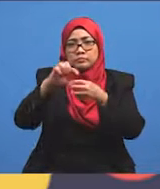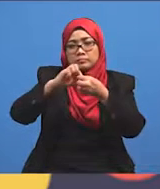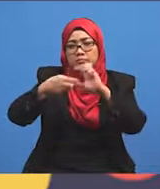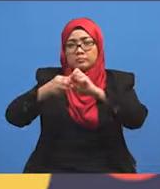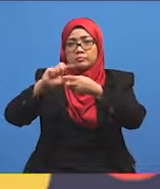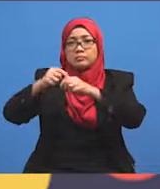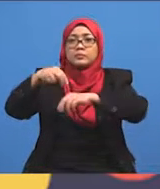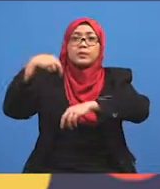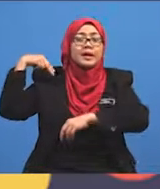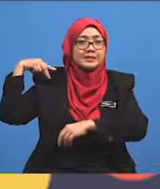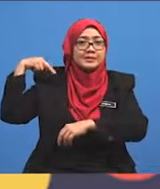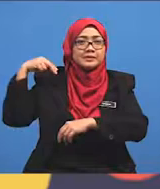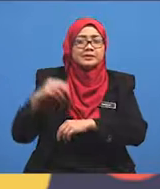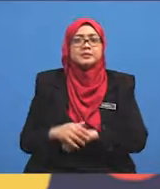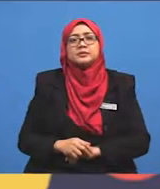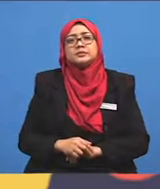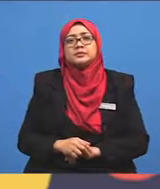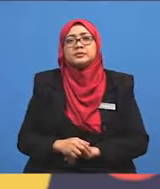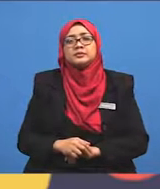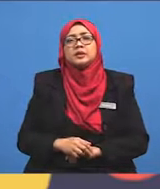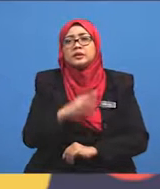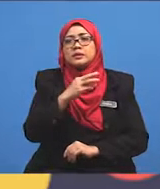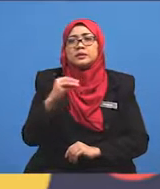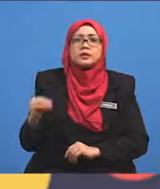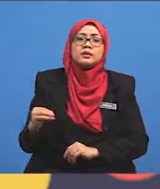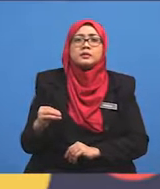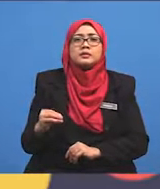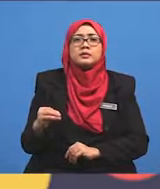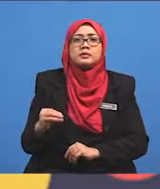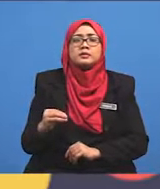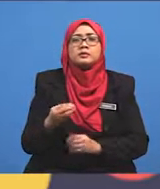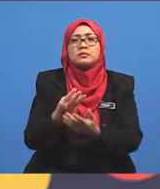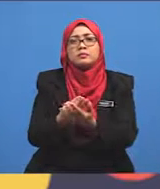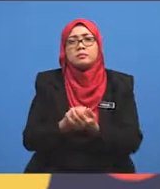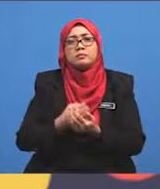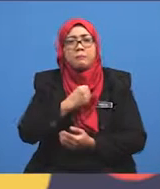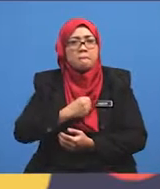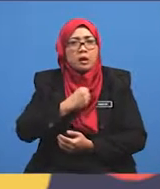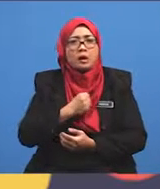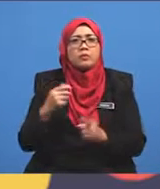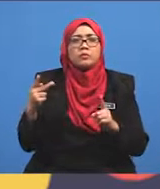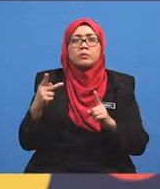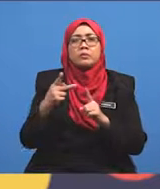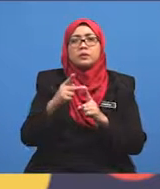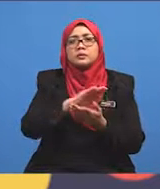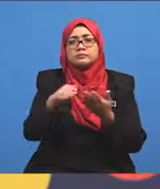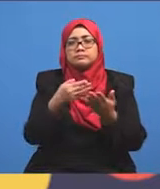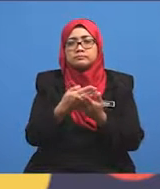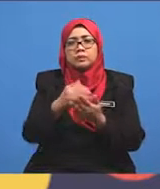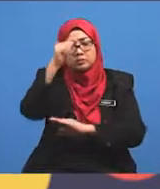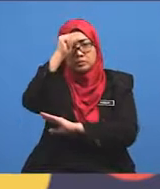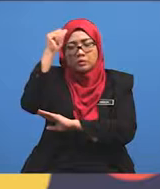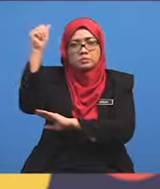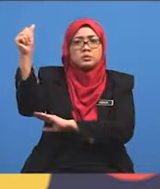perhiasan mereka. Dan bertaubatlah kamu sekalian kepada Allah, wahai orang yang beriman, supaya kamu